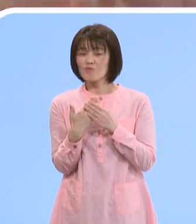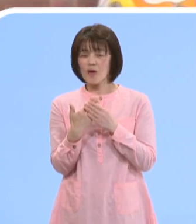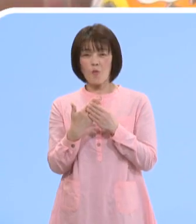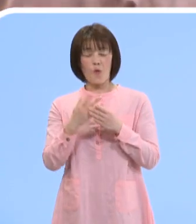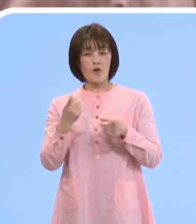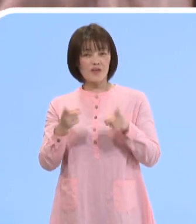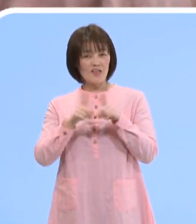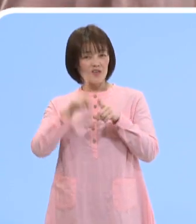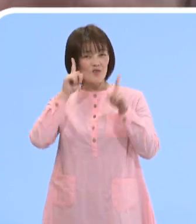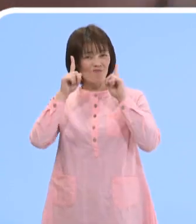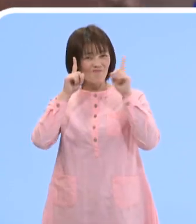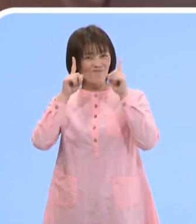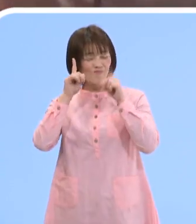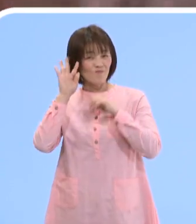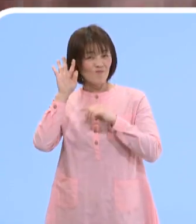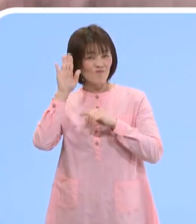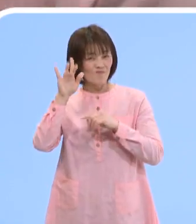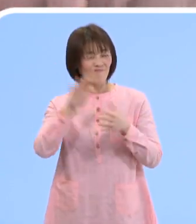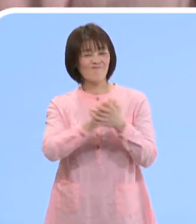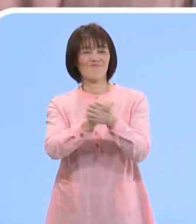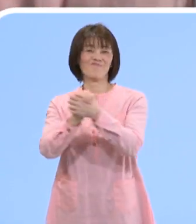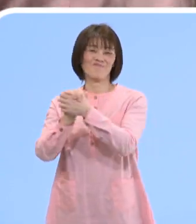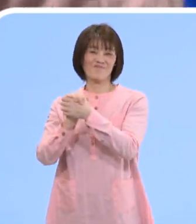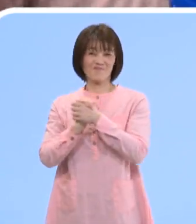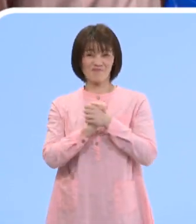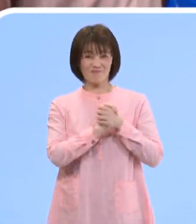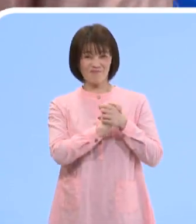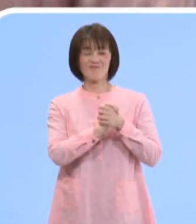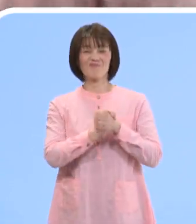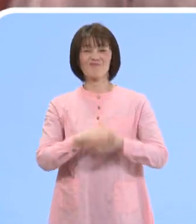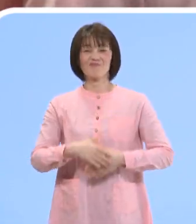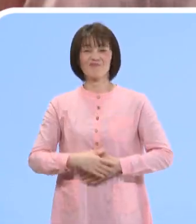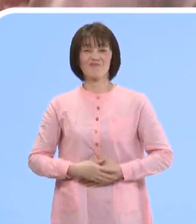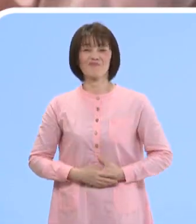ぶうちにすっかり打ち解けた様子。